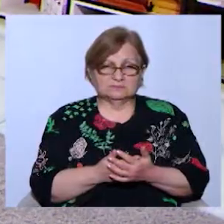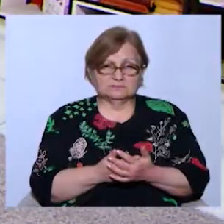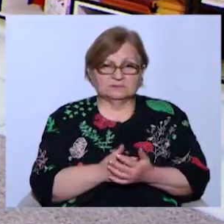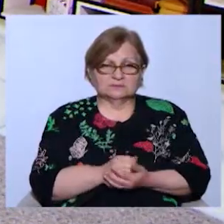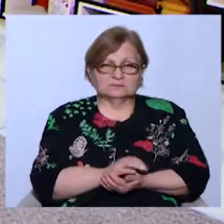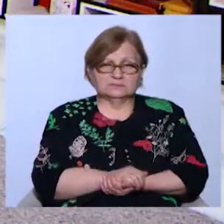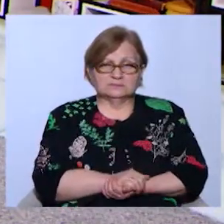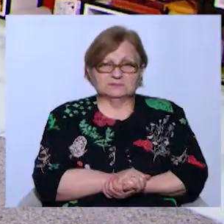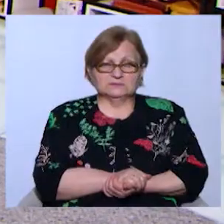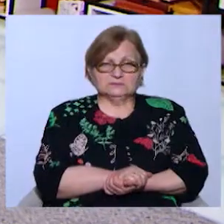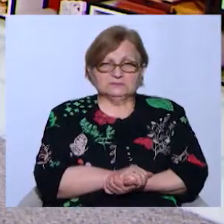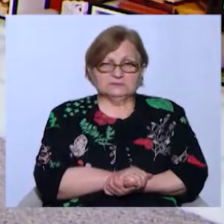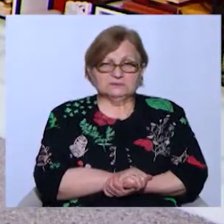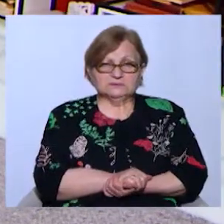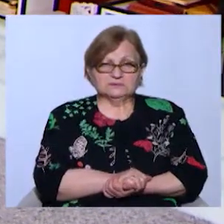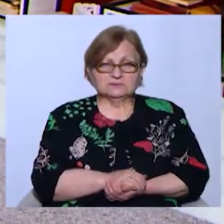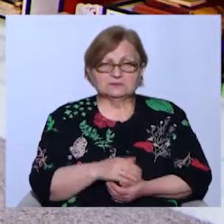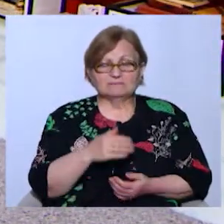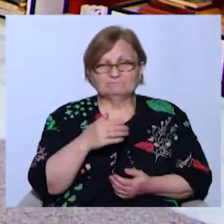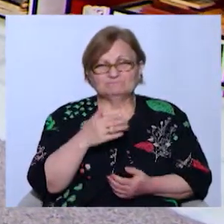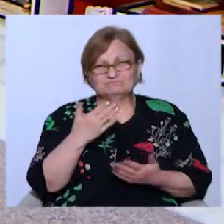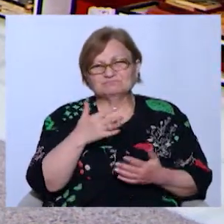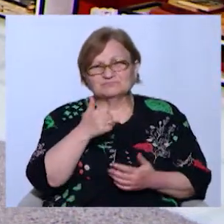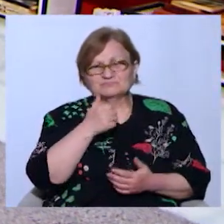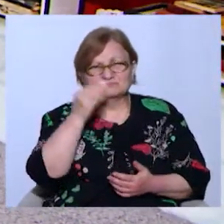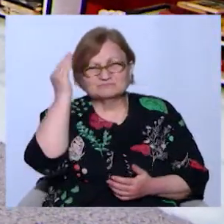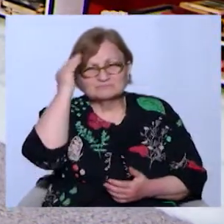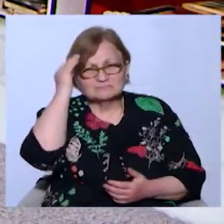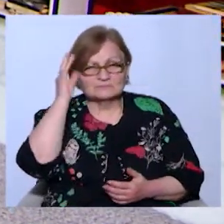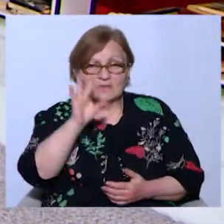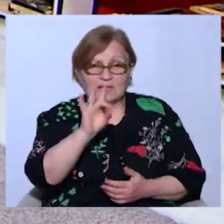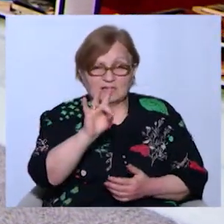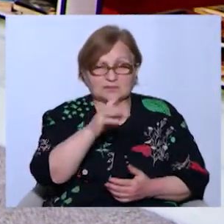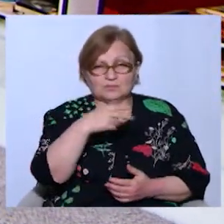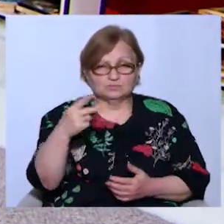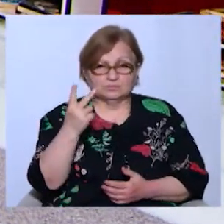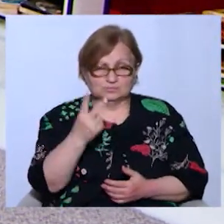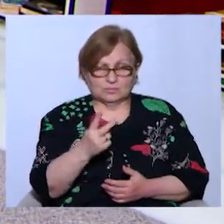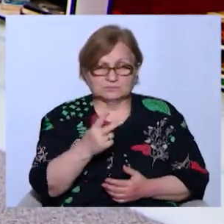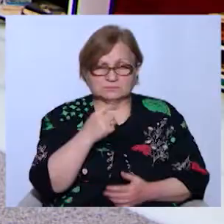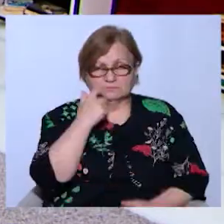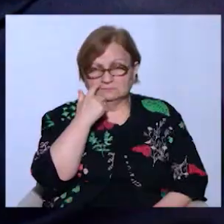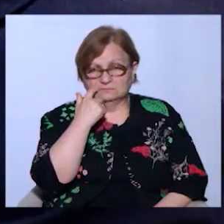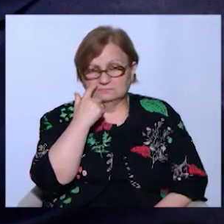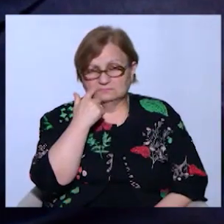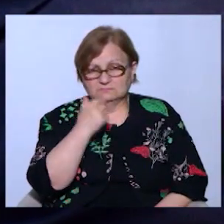გვჭირდება. დავუშვათ ერი არის ორი.